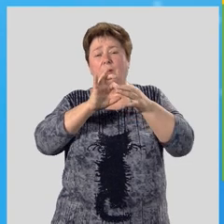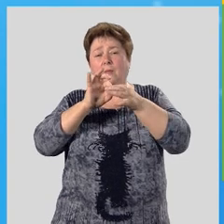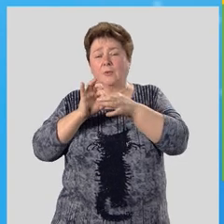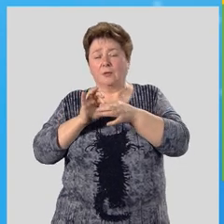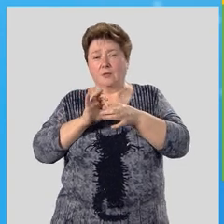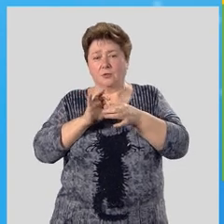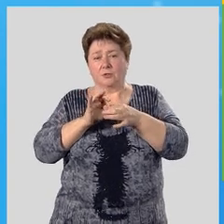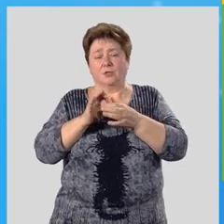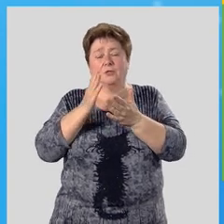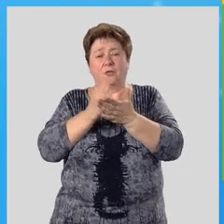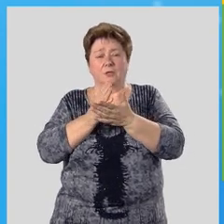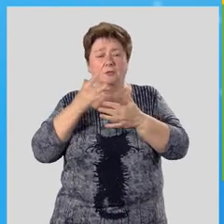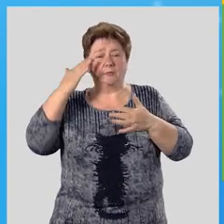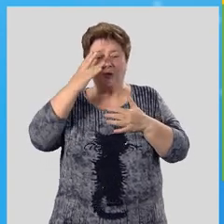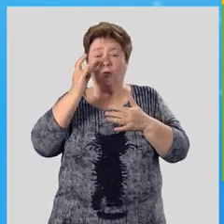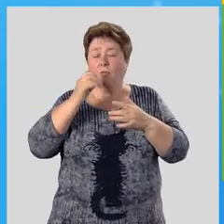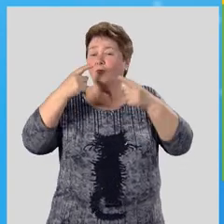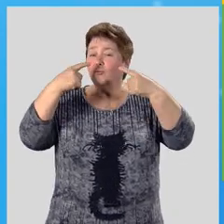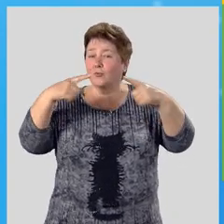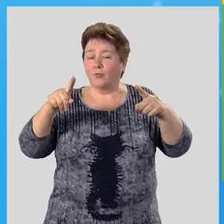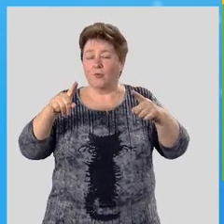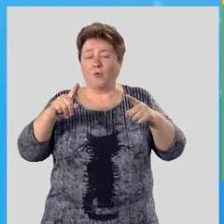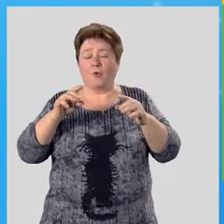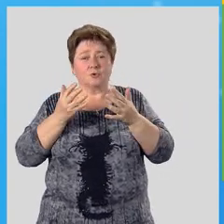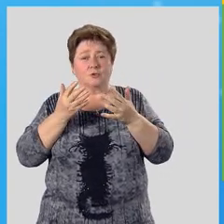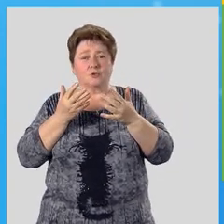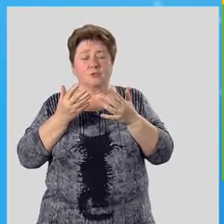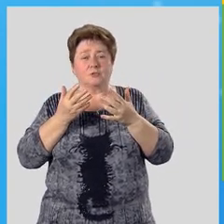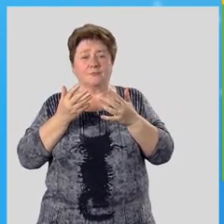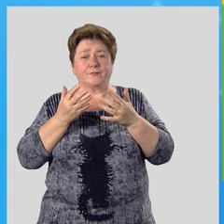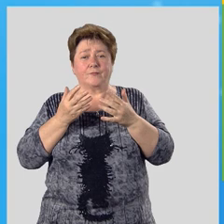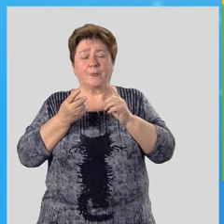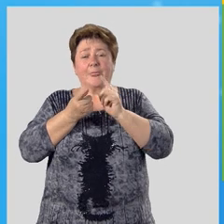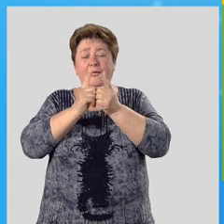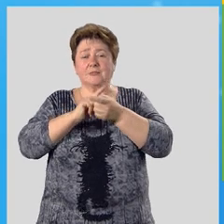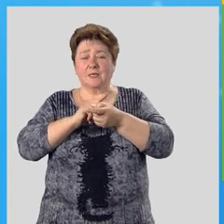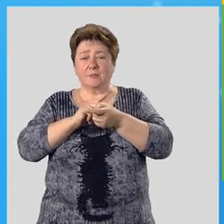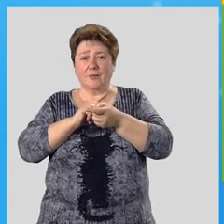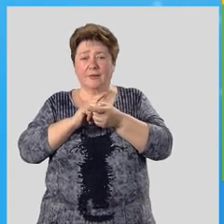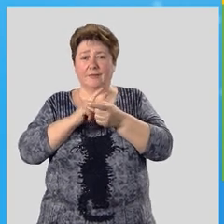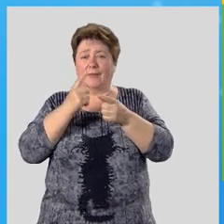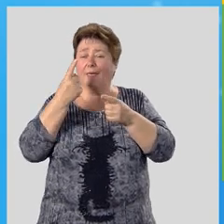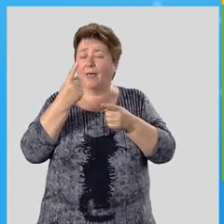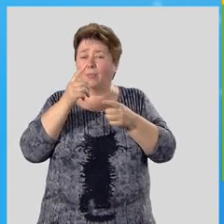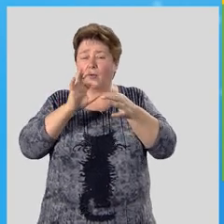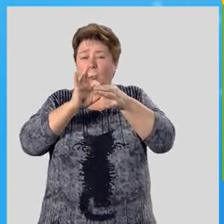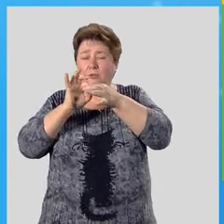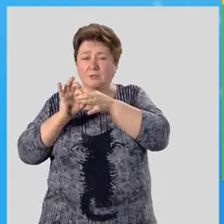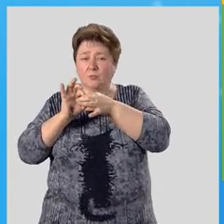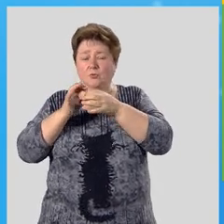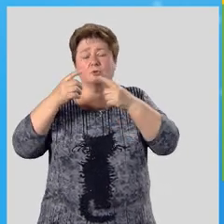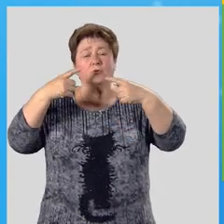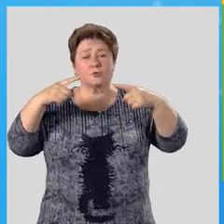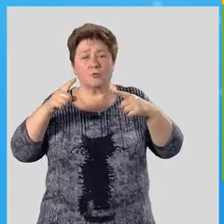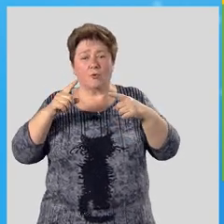Предложение опять имеет смысл, но уже другой. Произошла замена одного нуклеотида на другое.